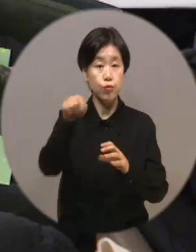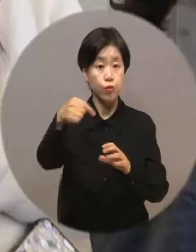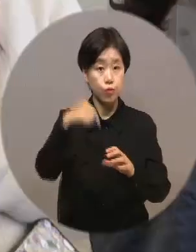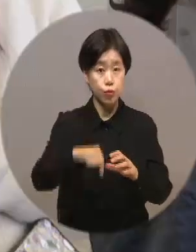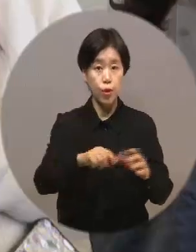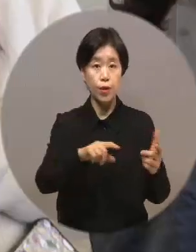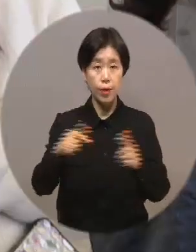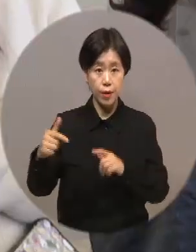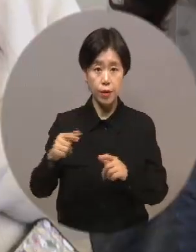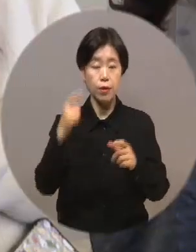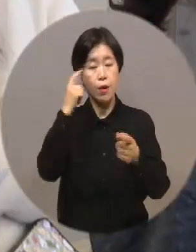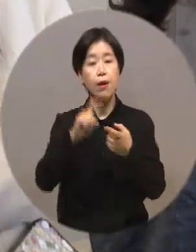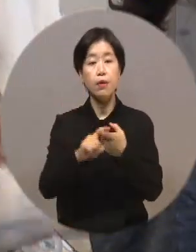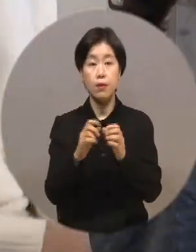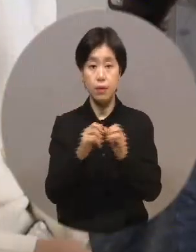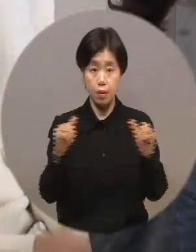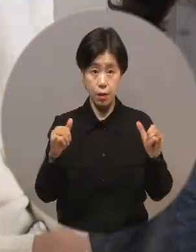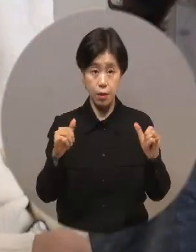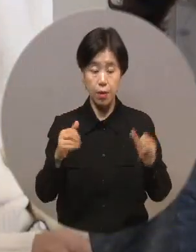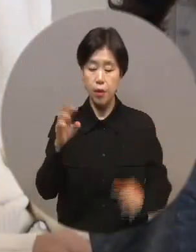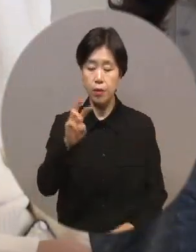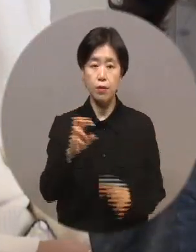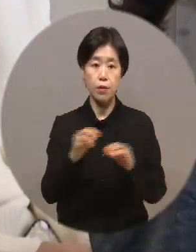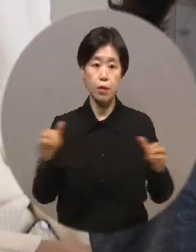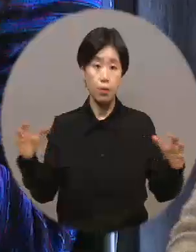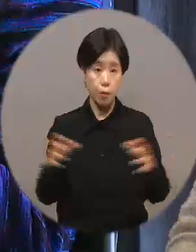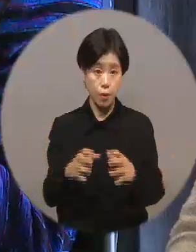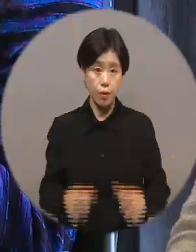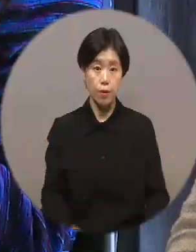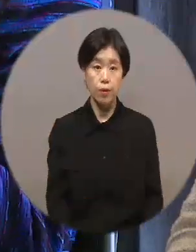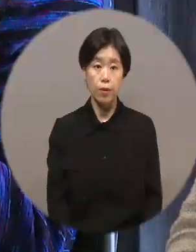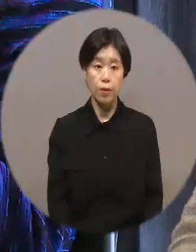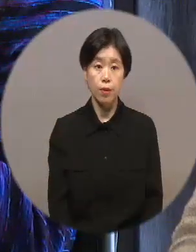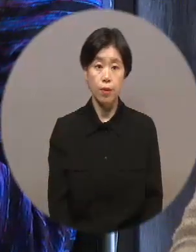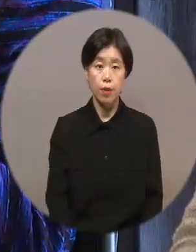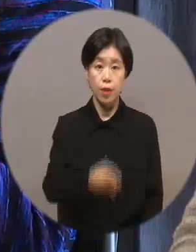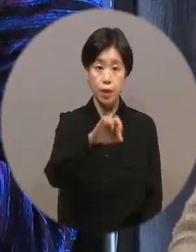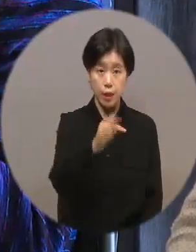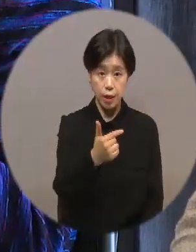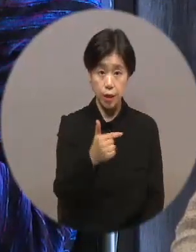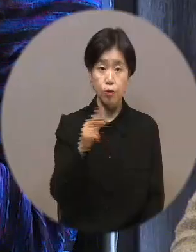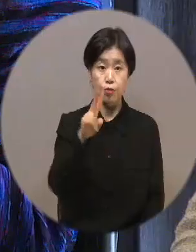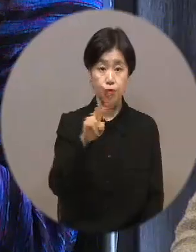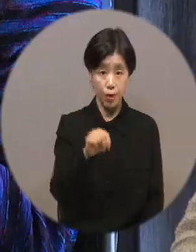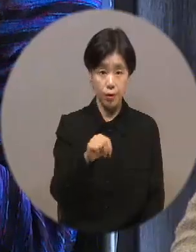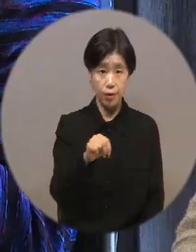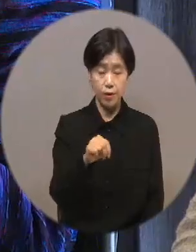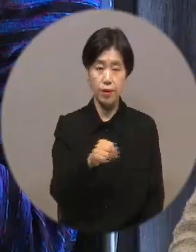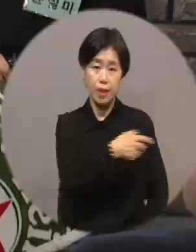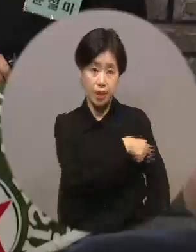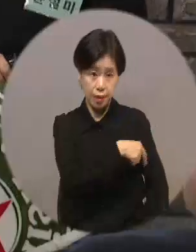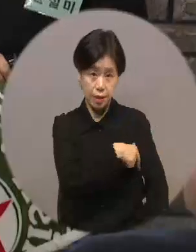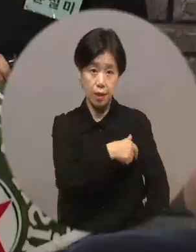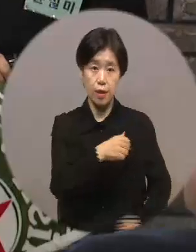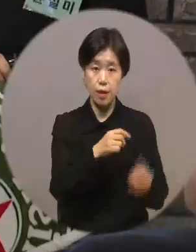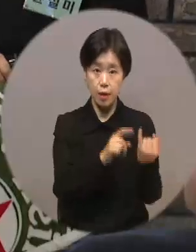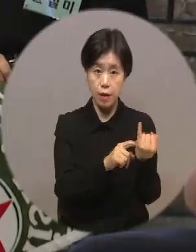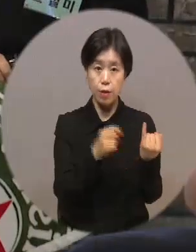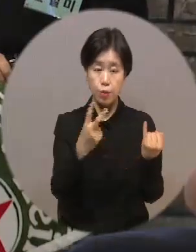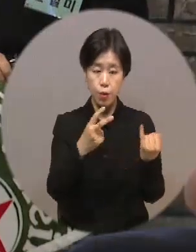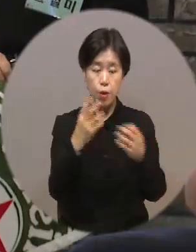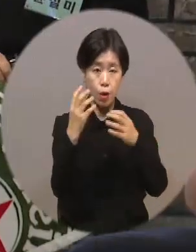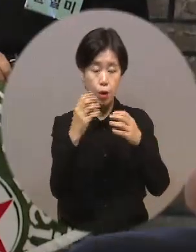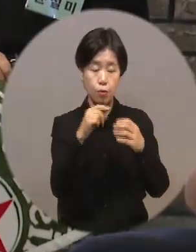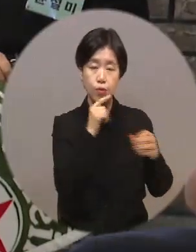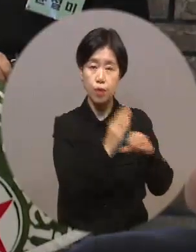청년들과 주한 공관 관계자, 관련 시민단체 30여 명이 모였는데요. 신혜수 유엔 인권정책센터 이사장과 탈북 여성 3명이